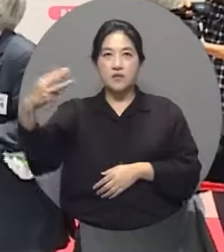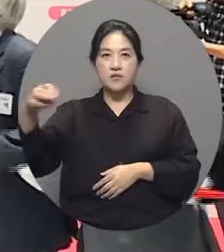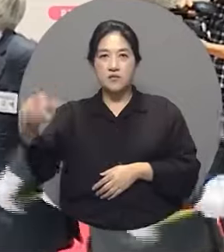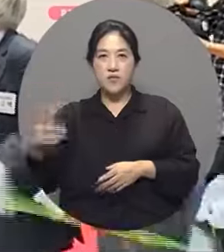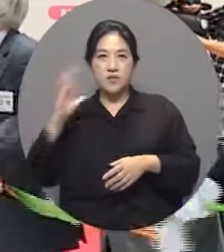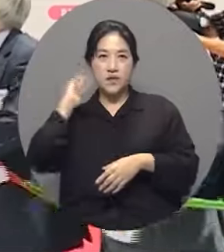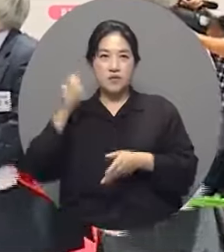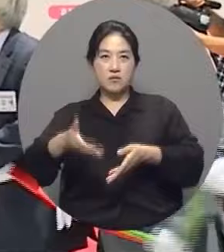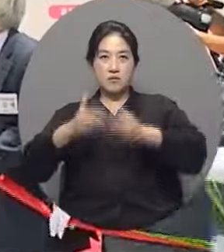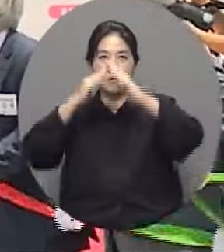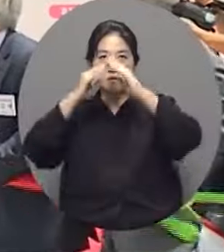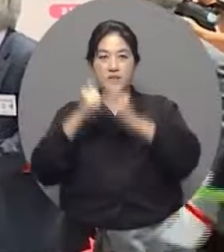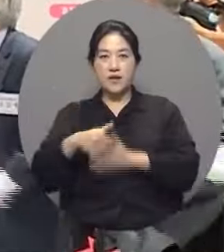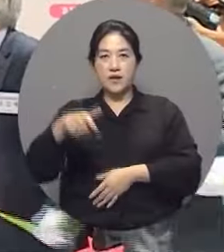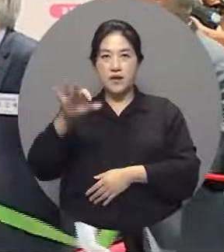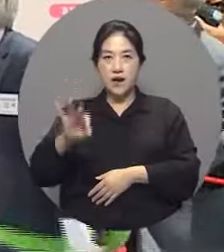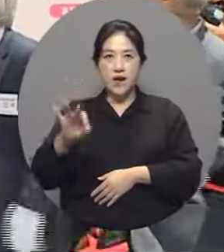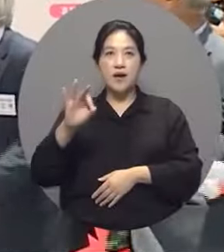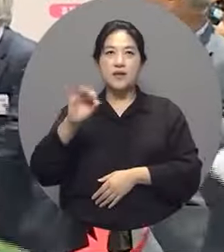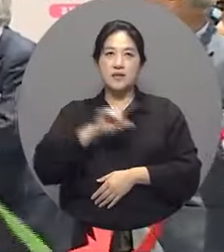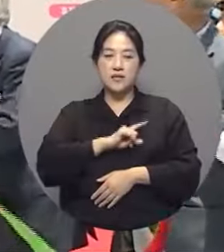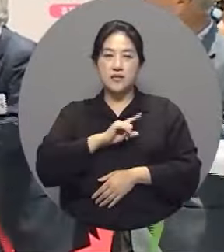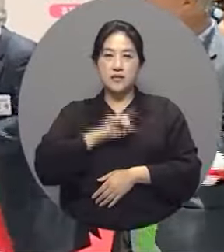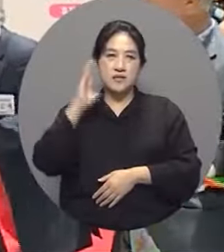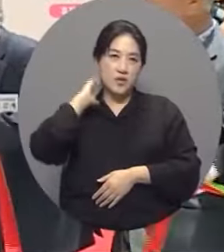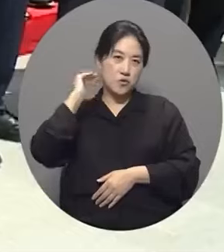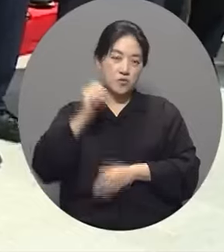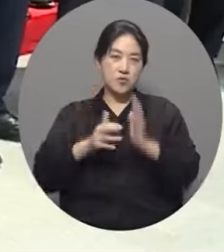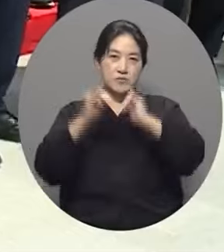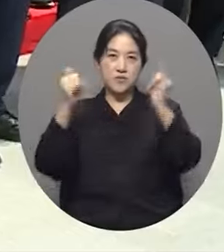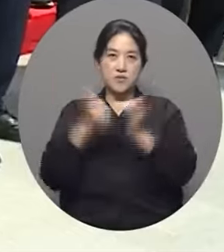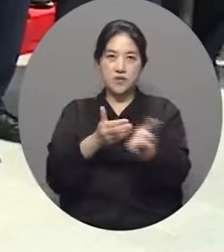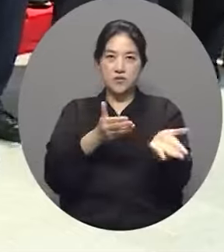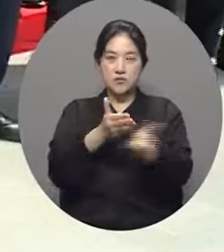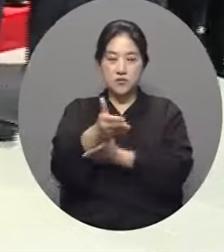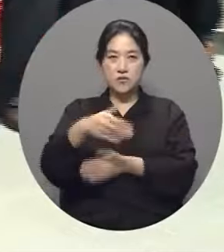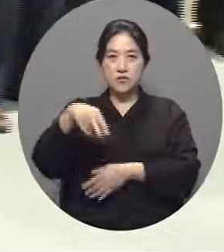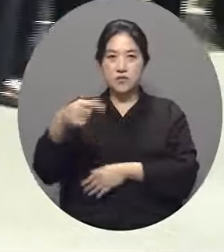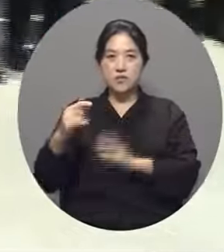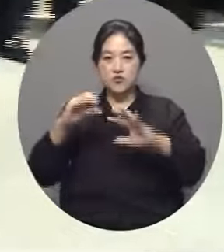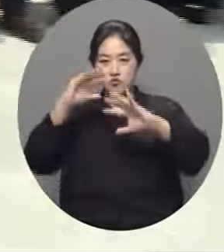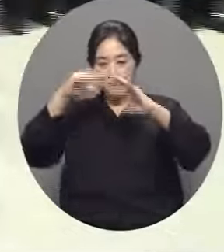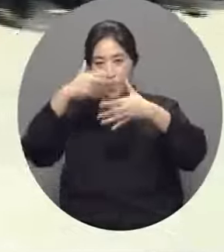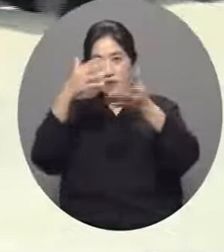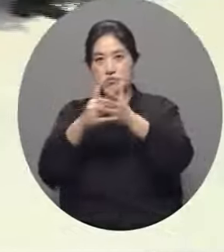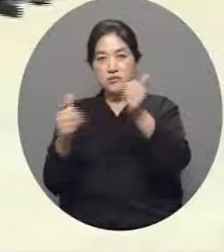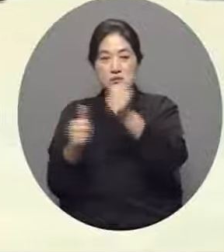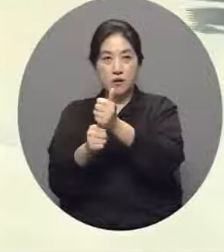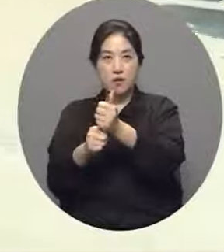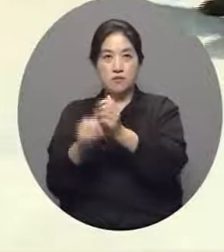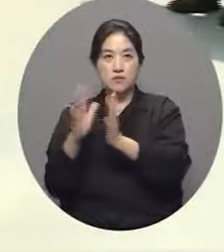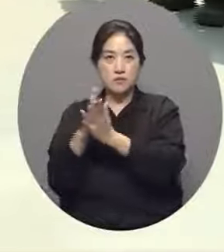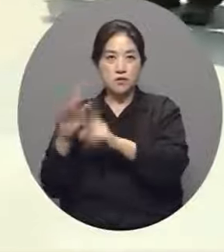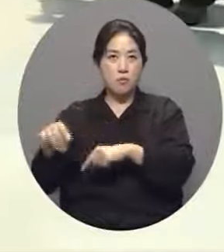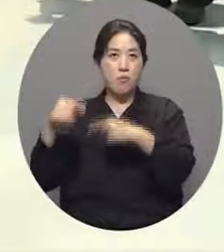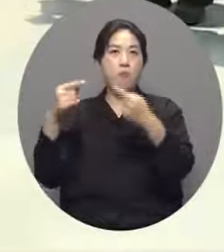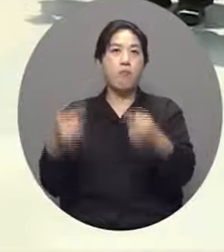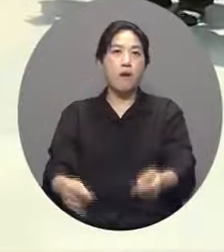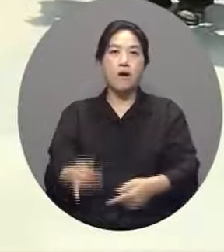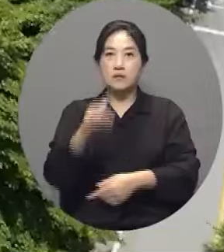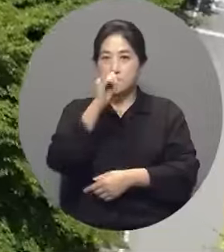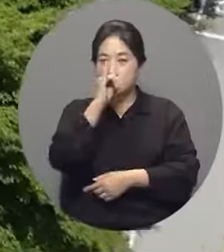제막식엔 강승규 대통령실 시민사회 수석과 신범철 국방부 차관 등 정부 인사들이 직접 참석하기도